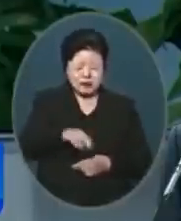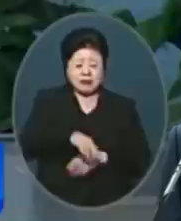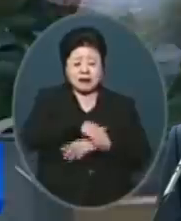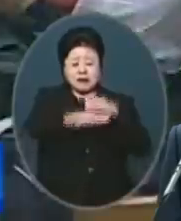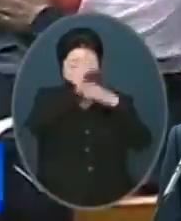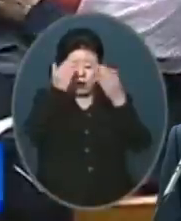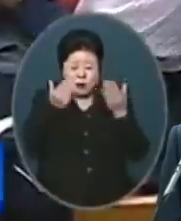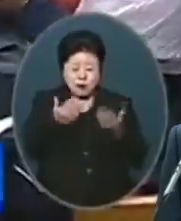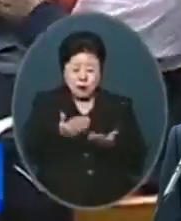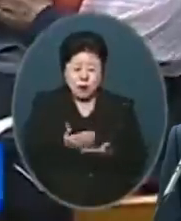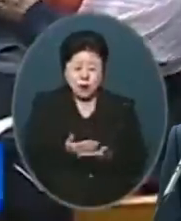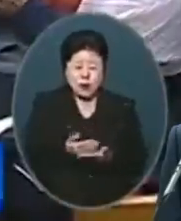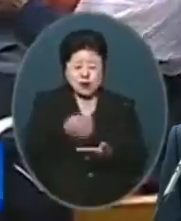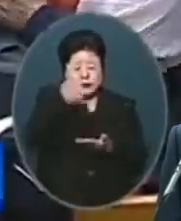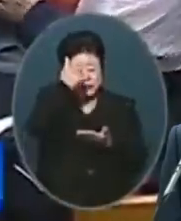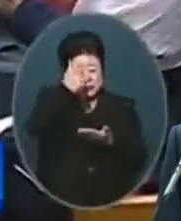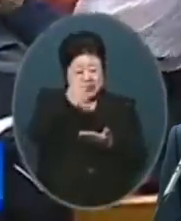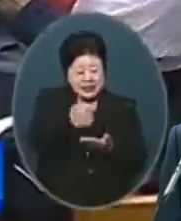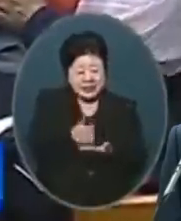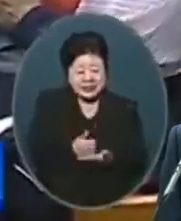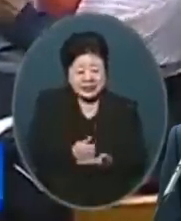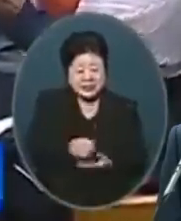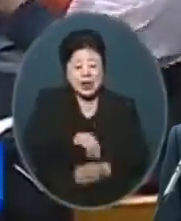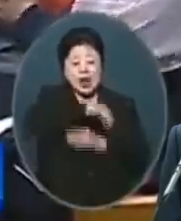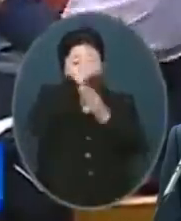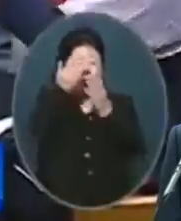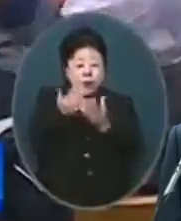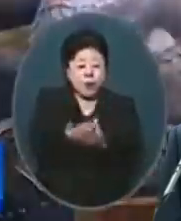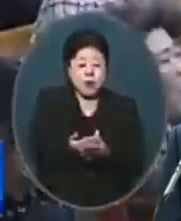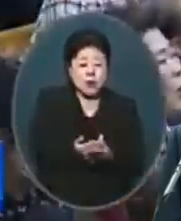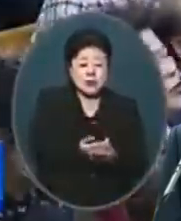주와 더러운 모든 죄를